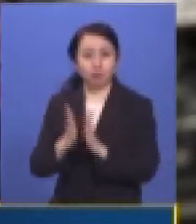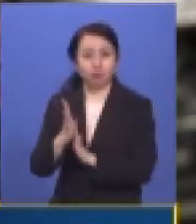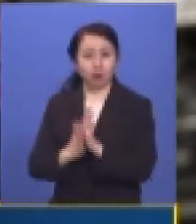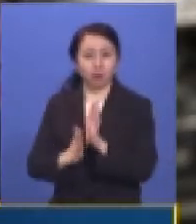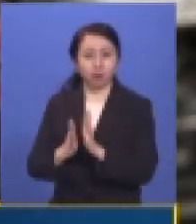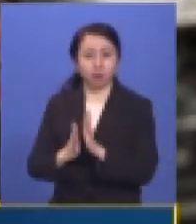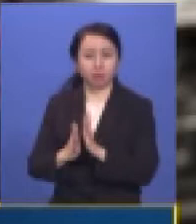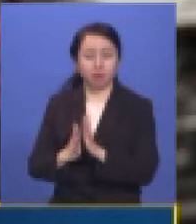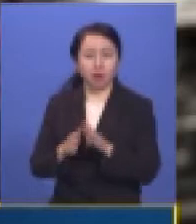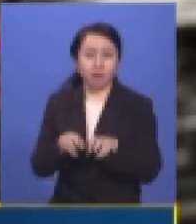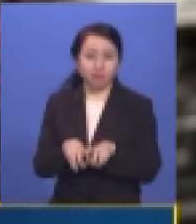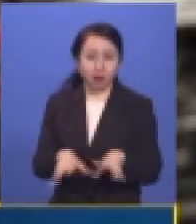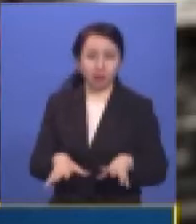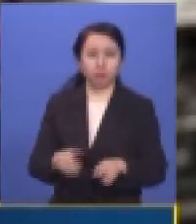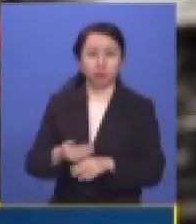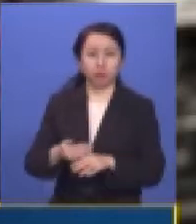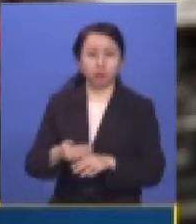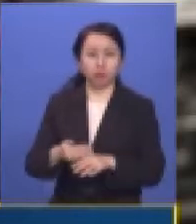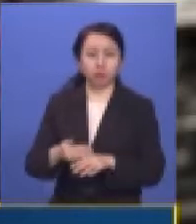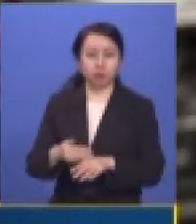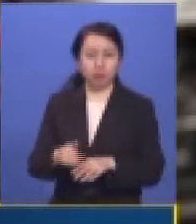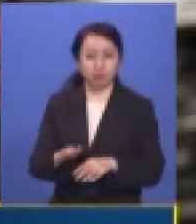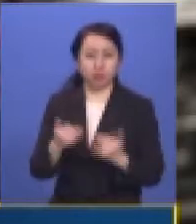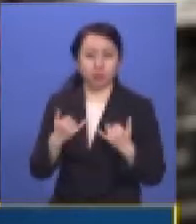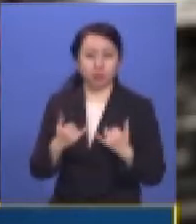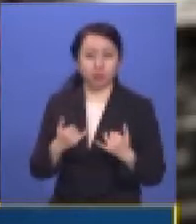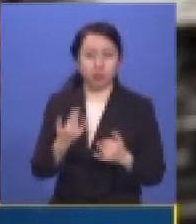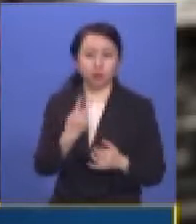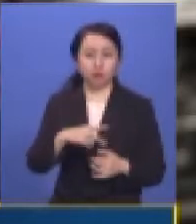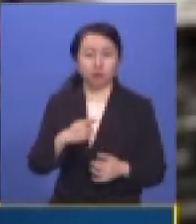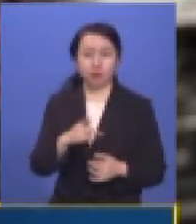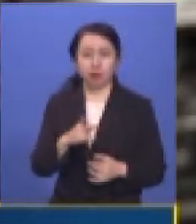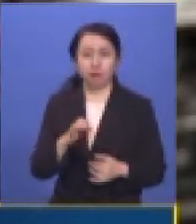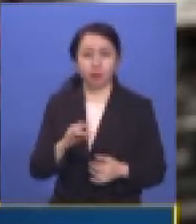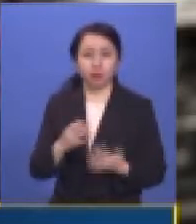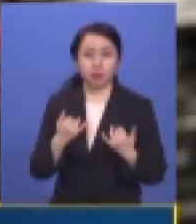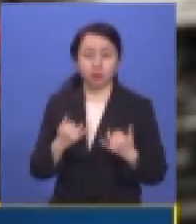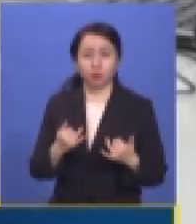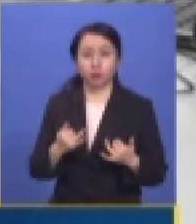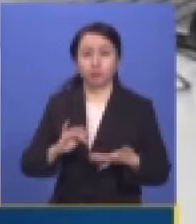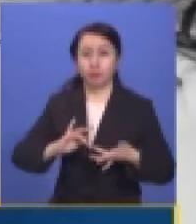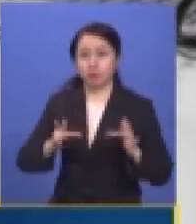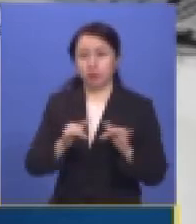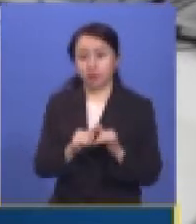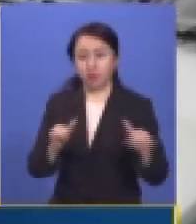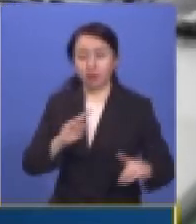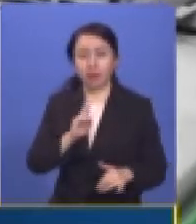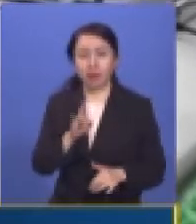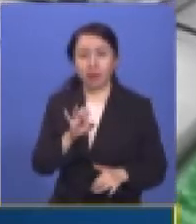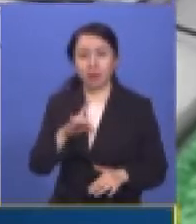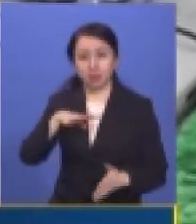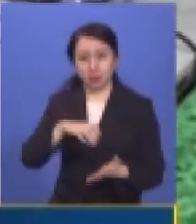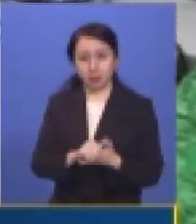корневую часть опрыскивания. То есть на данный момент, 21 век, мы все идем к цифровизации. Кирилл Малиутский